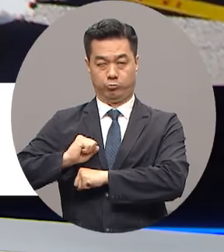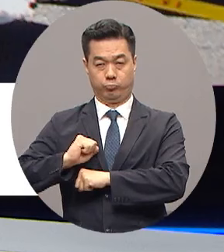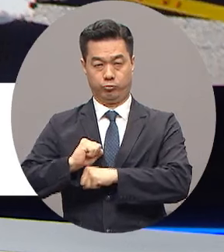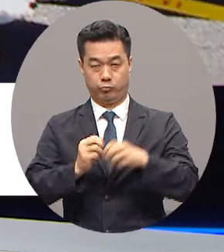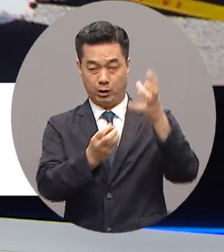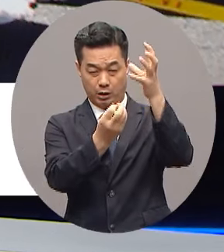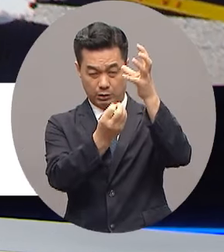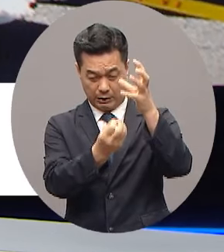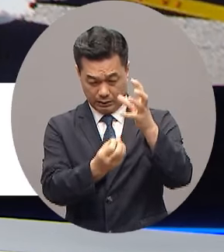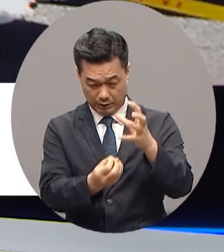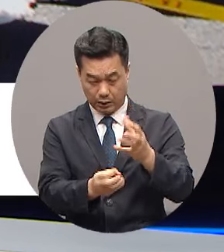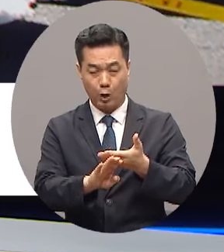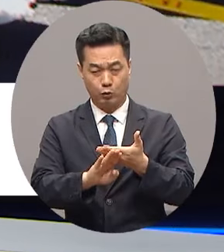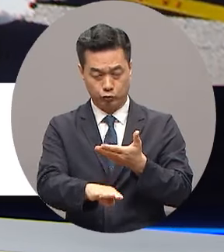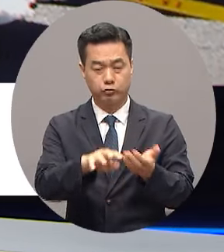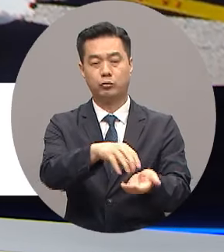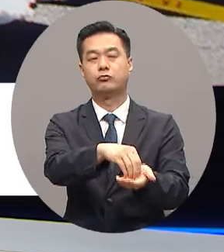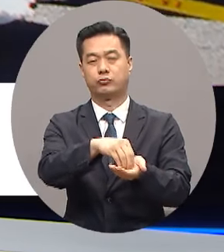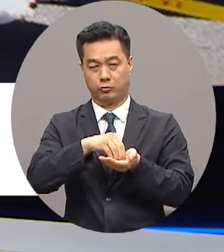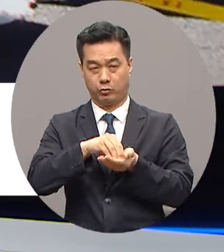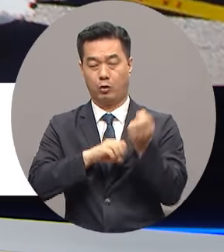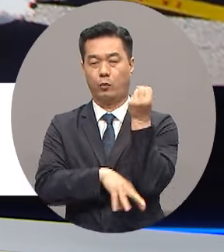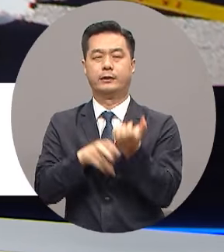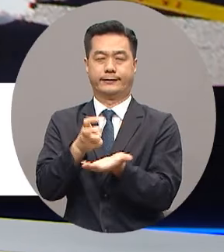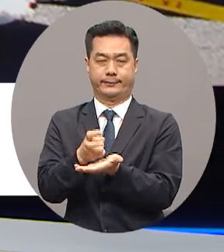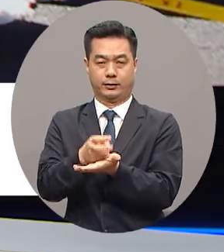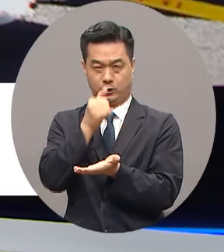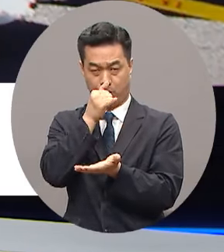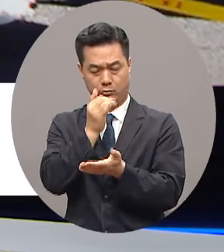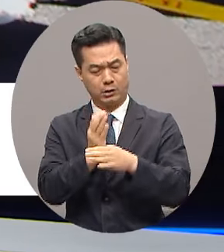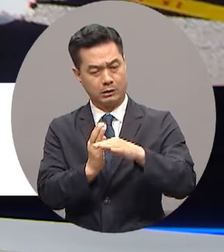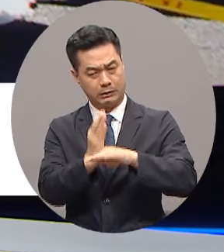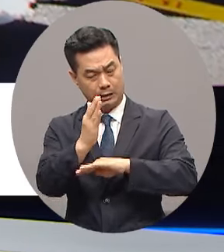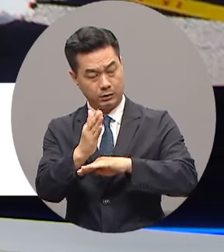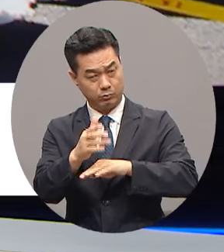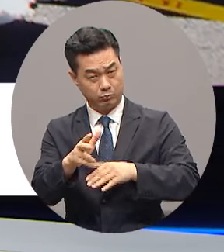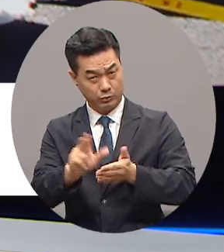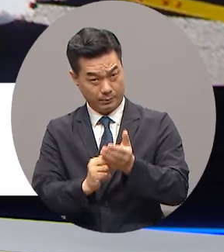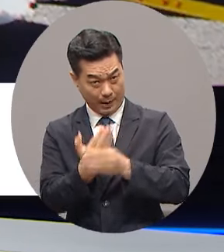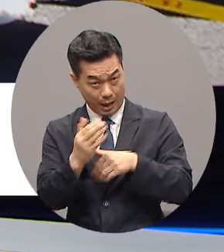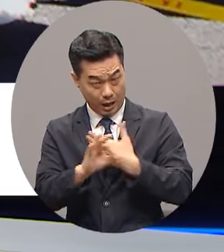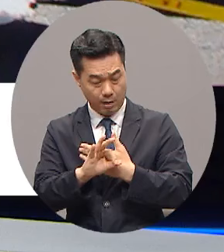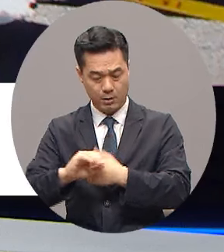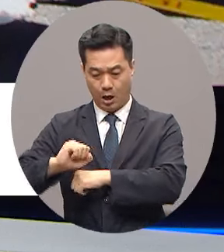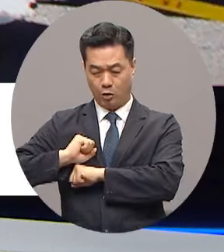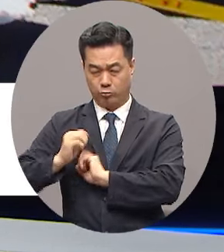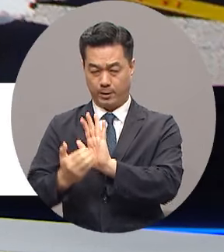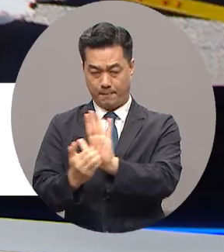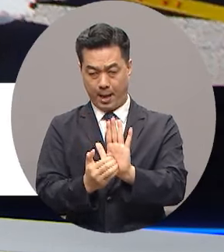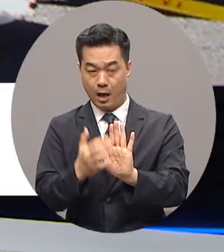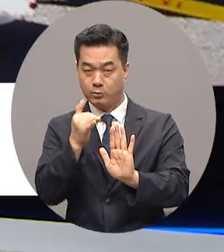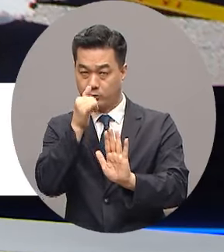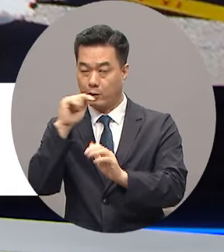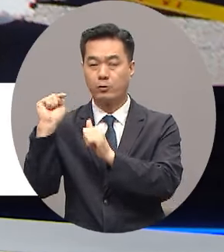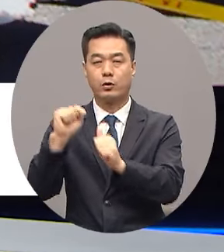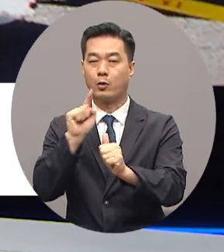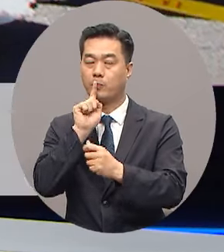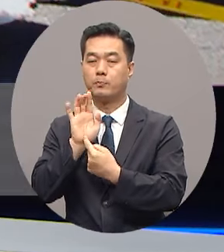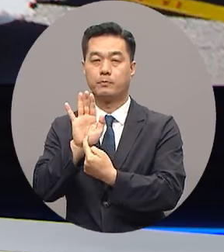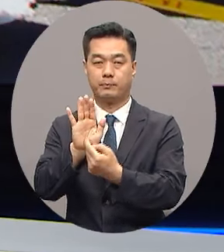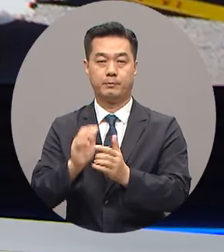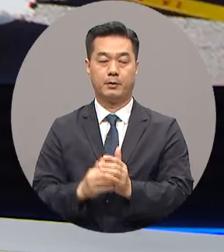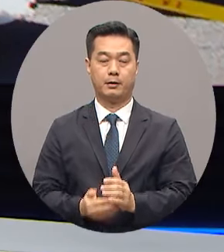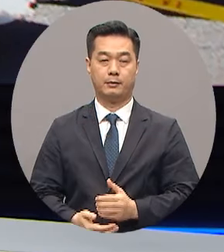수거하는 기존 원칙을 유지하겠지만 선을 넘을 경우 단호한 군사적 조치를 취할 수 있다고 경고했습니다